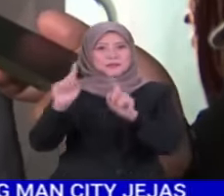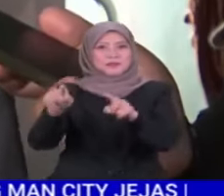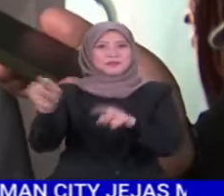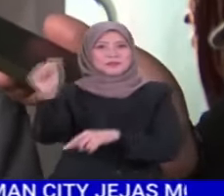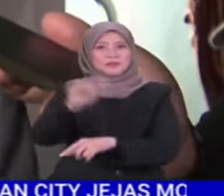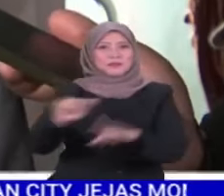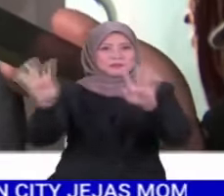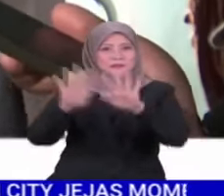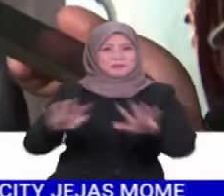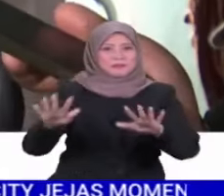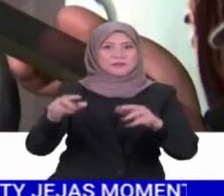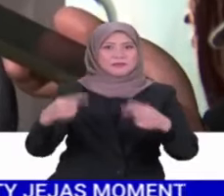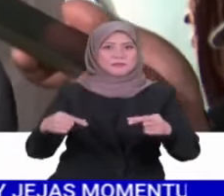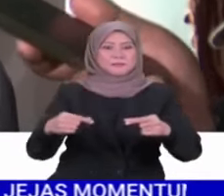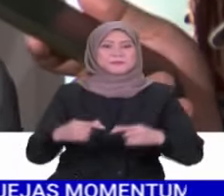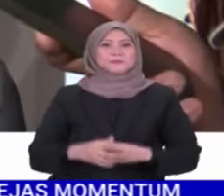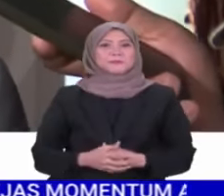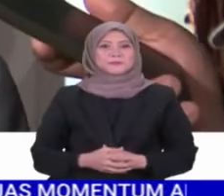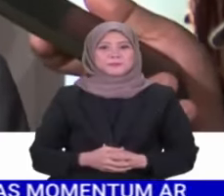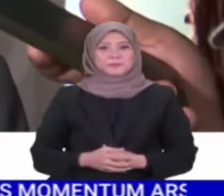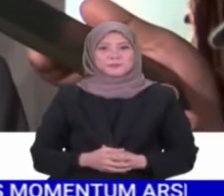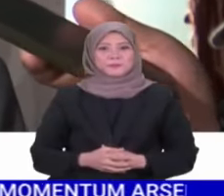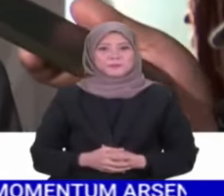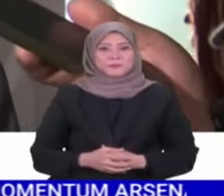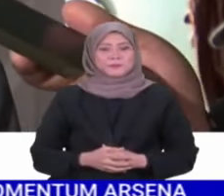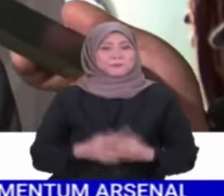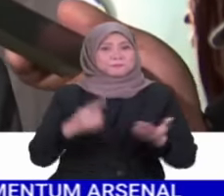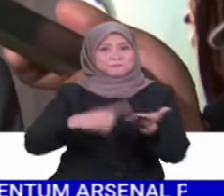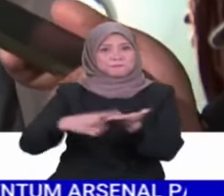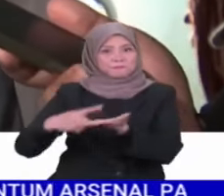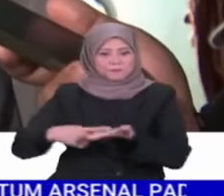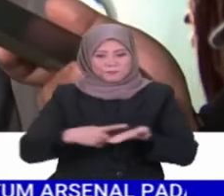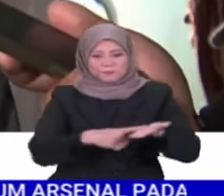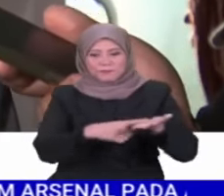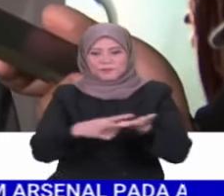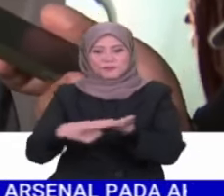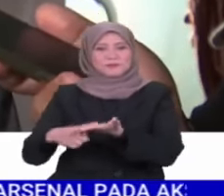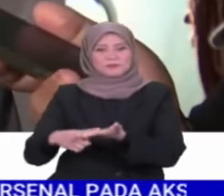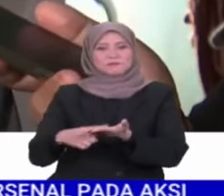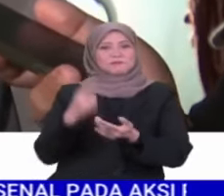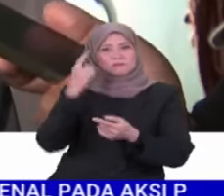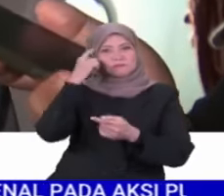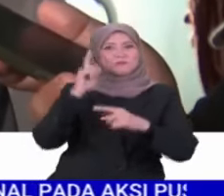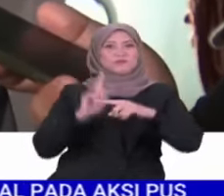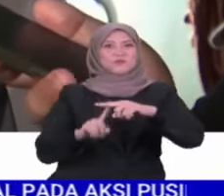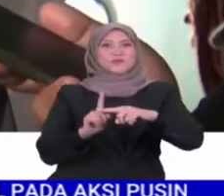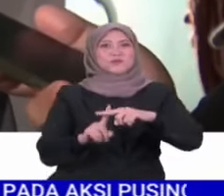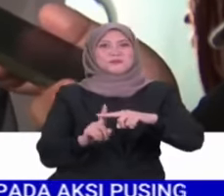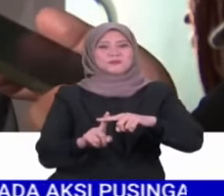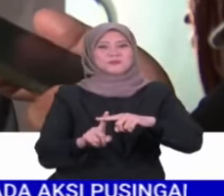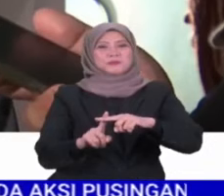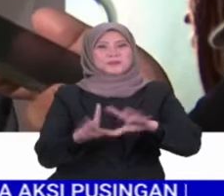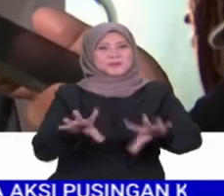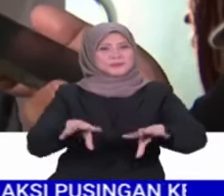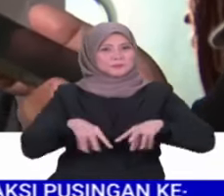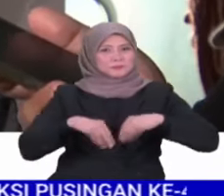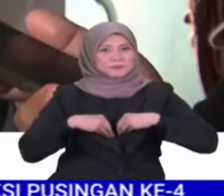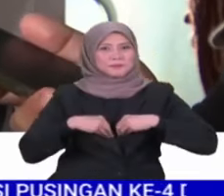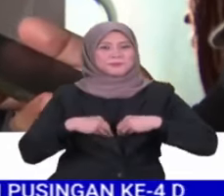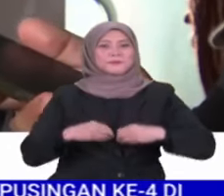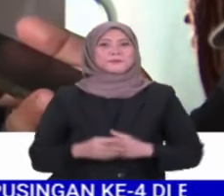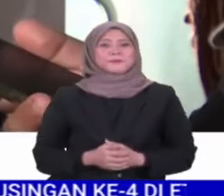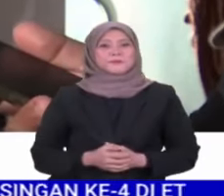dan itu tadi kita dapat bincang dan seri perbincangan itu kita nampak banyak positif yang diterima